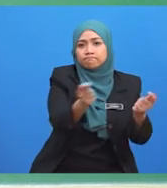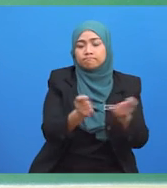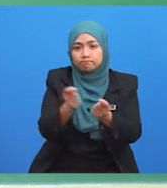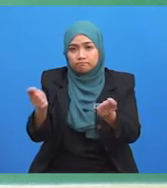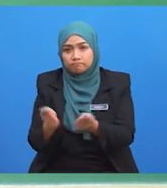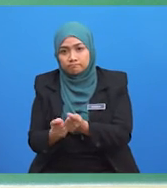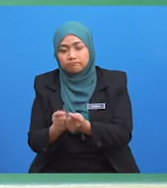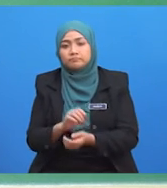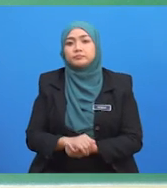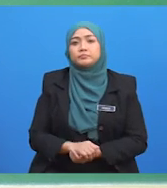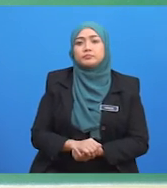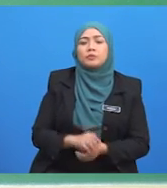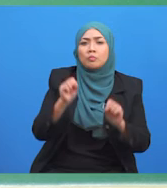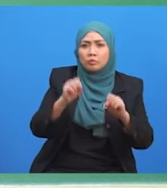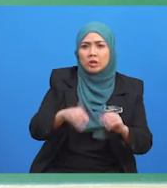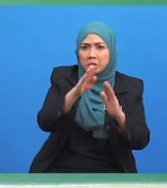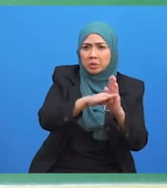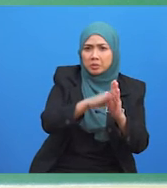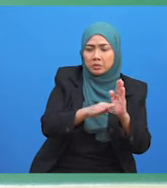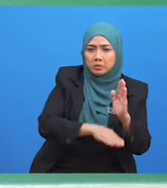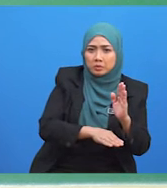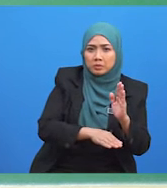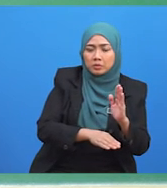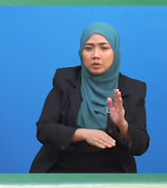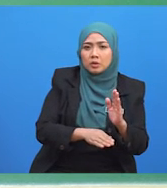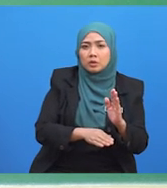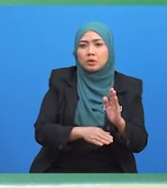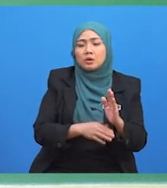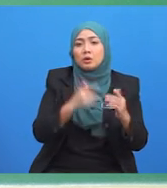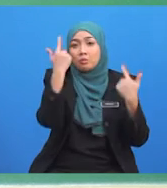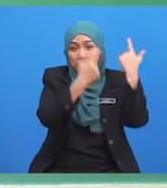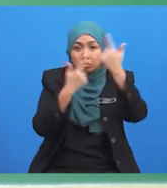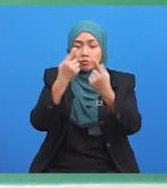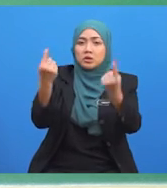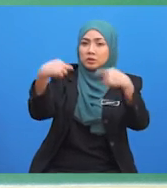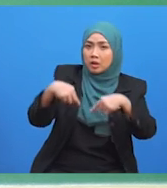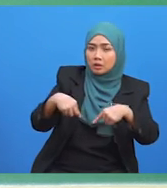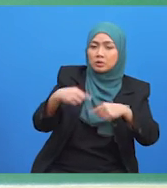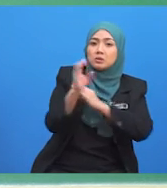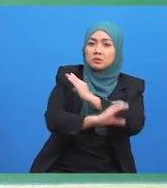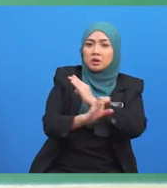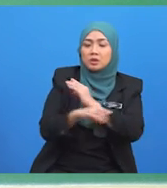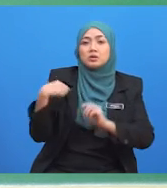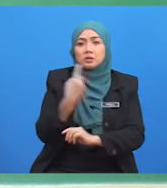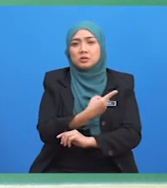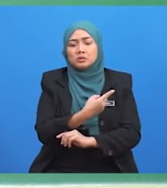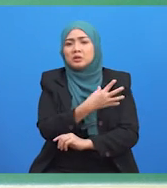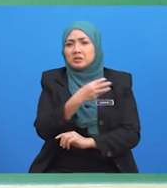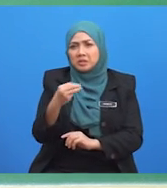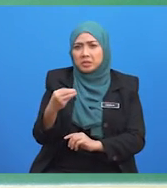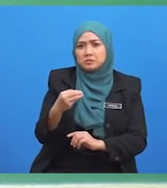ini boleh mengurangkan kehadiran pelancong ke negara kita sekaligus